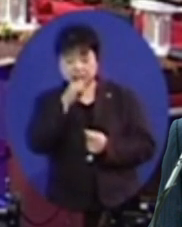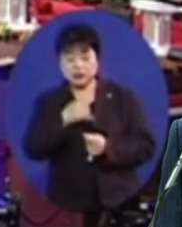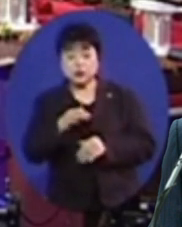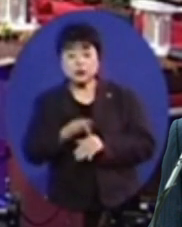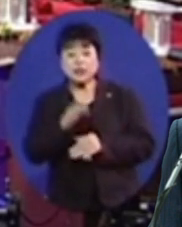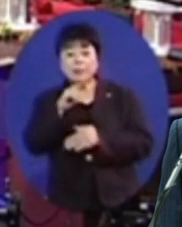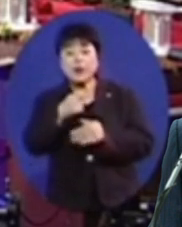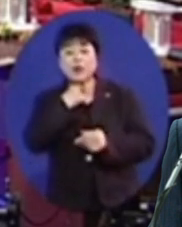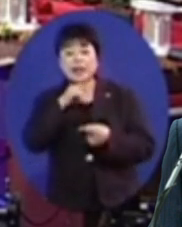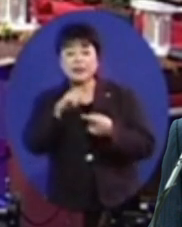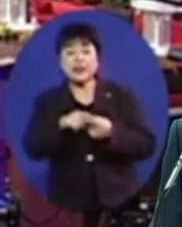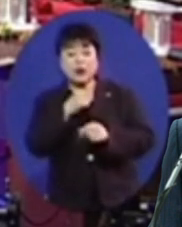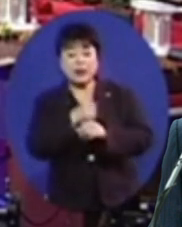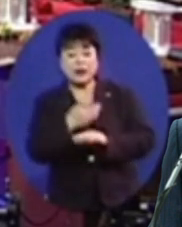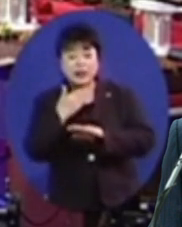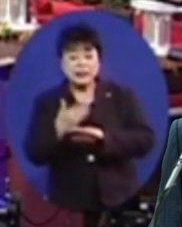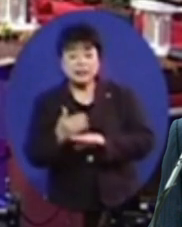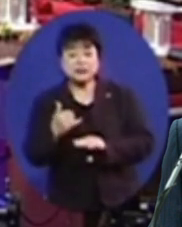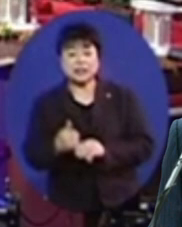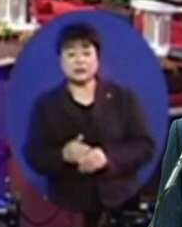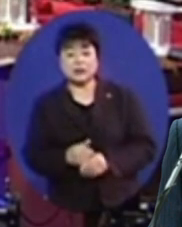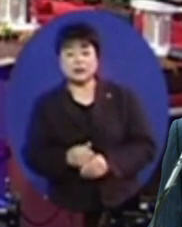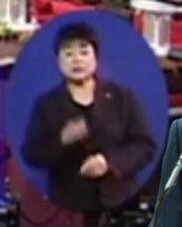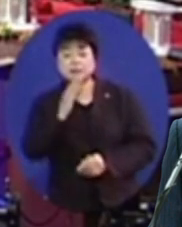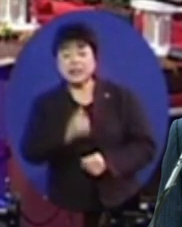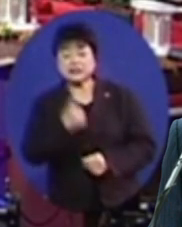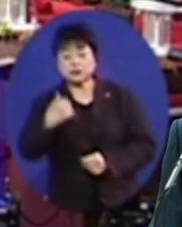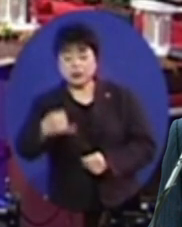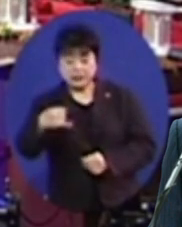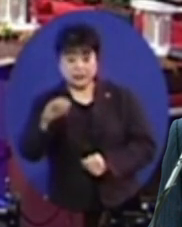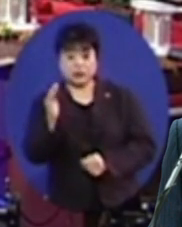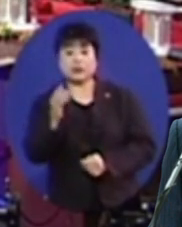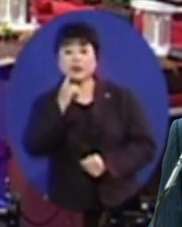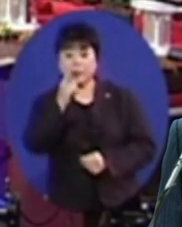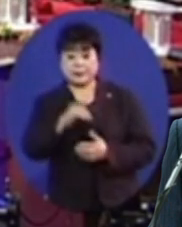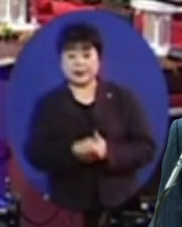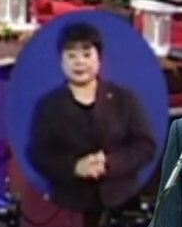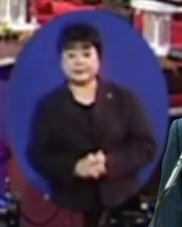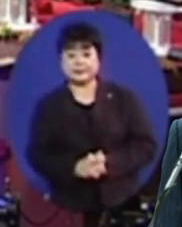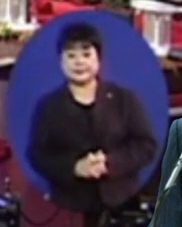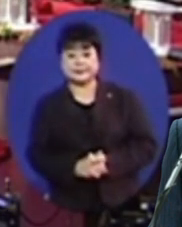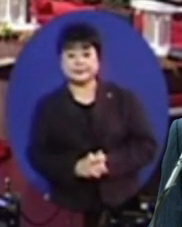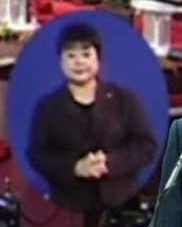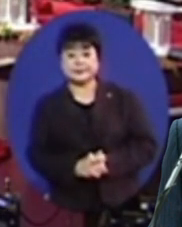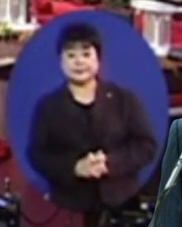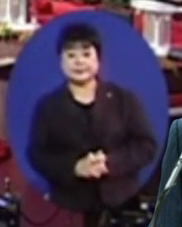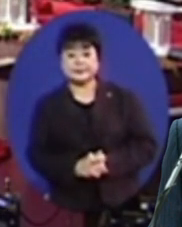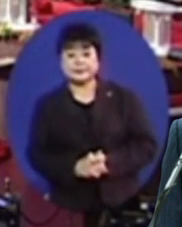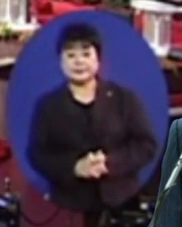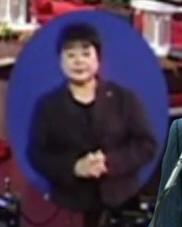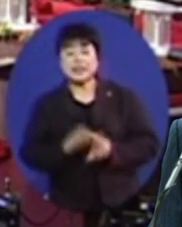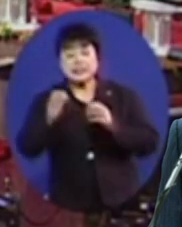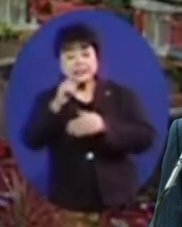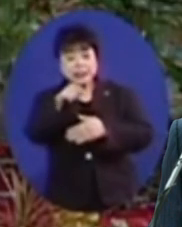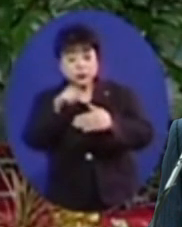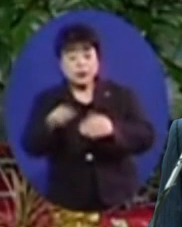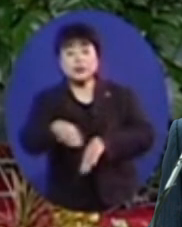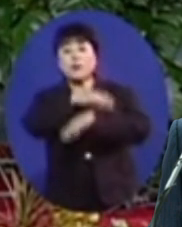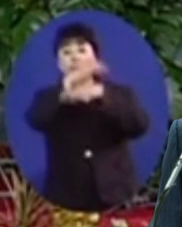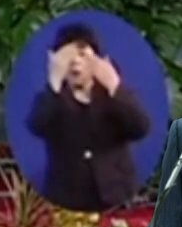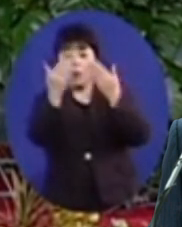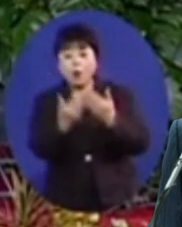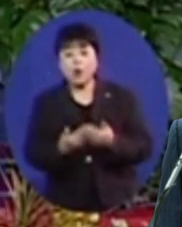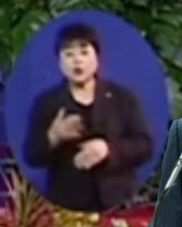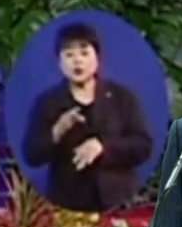마음의 원하는 것을 하여 다른 이들과 같이 본질상 진노의 자녀이더니 이는 세상에 있는 모든 것이